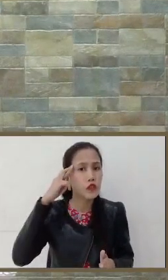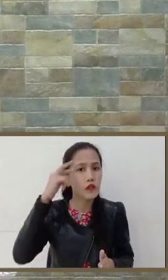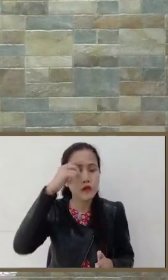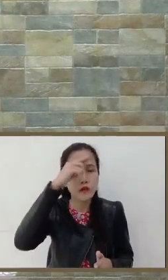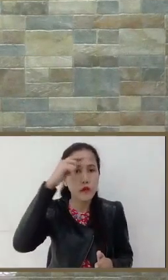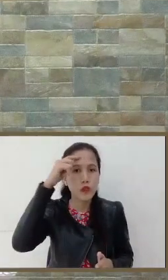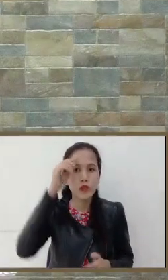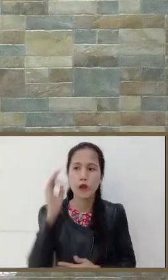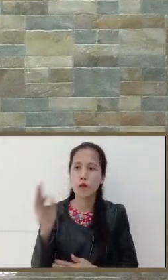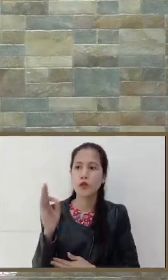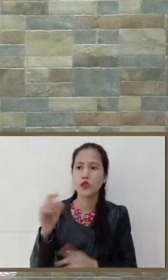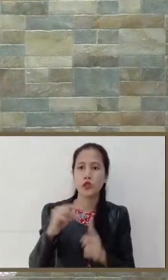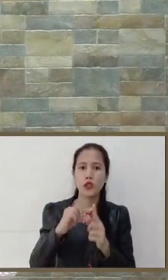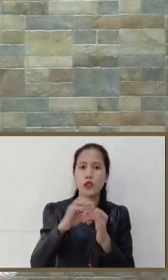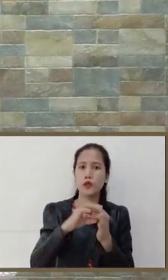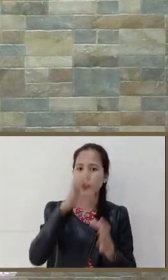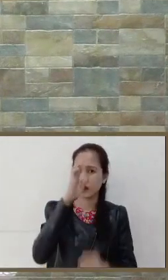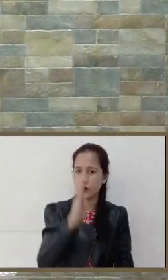sa tao. Pero